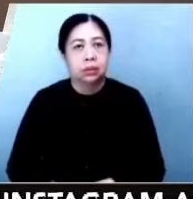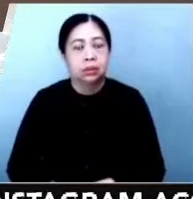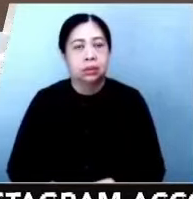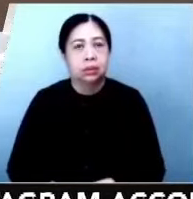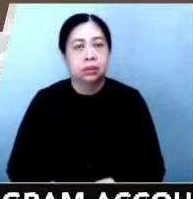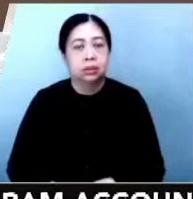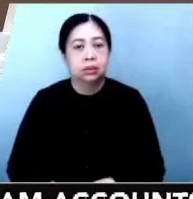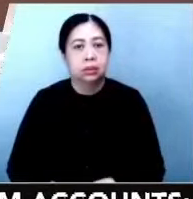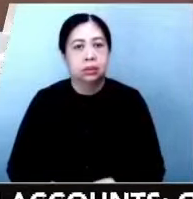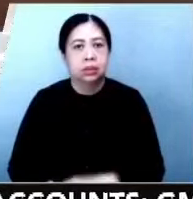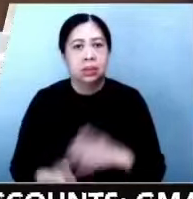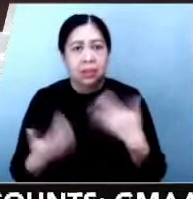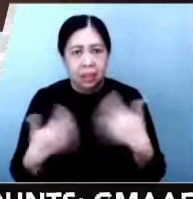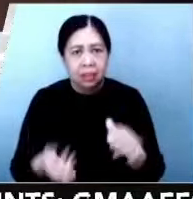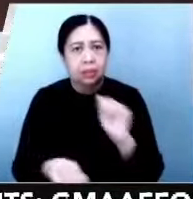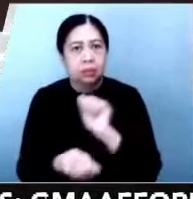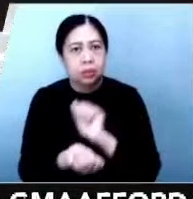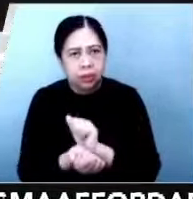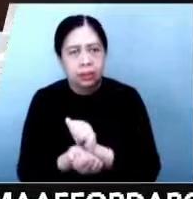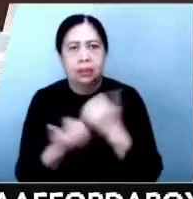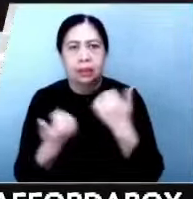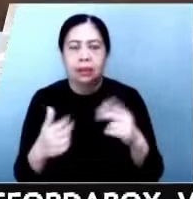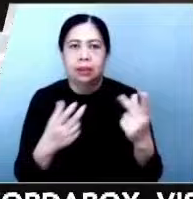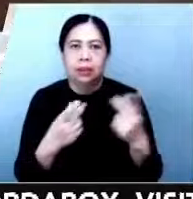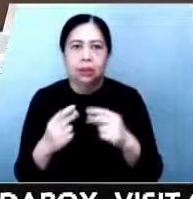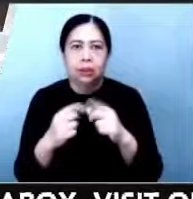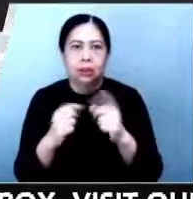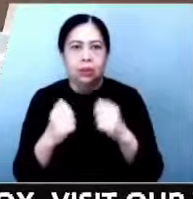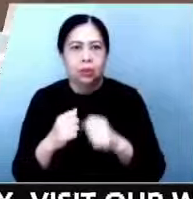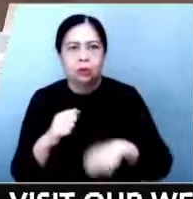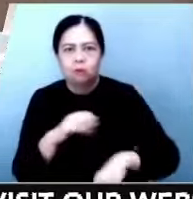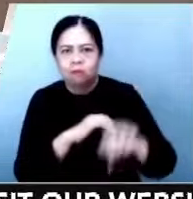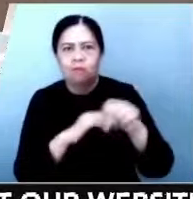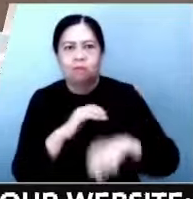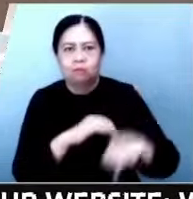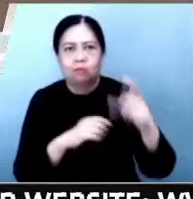kahit napusasa na, nagawa pa ng babae na pagsisipain ang pulis.